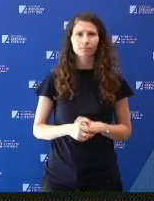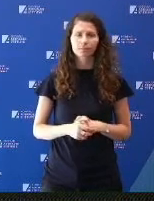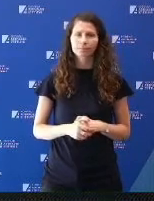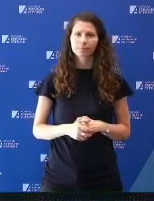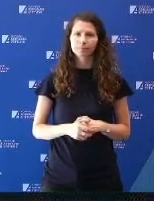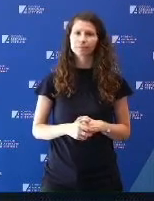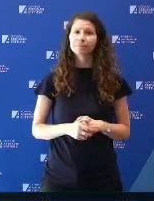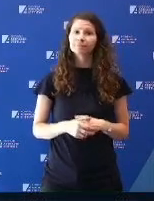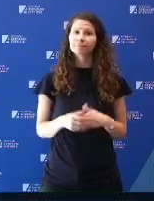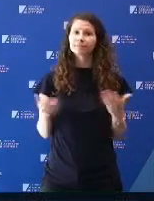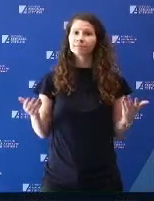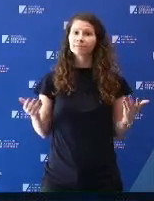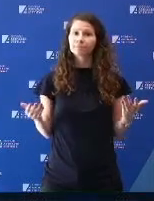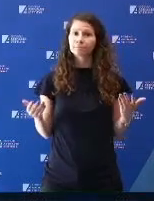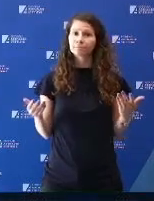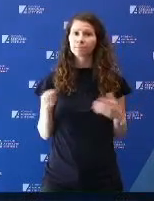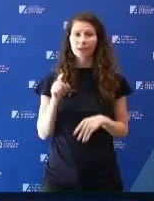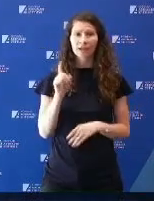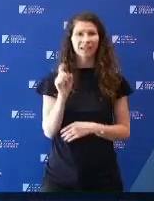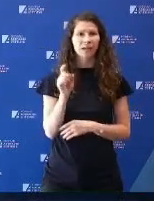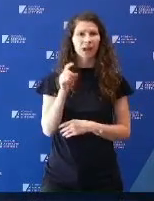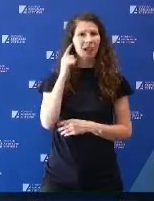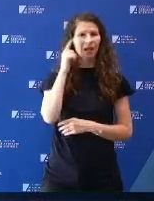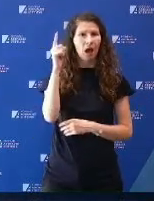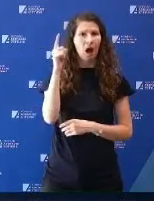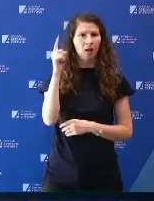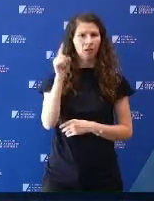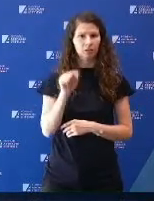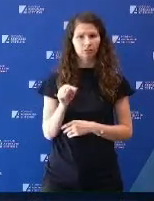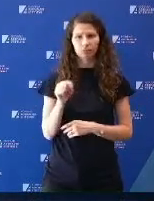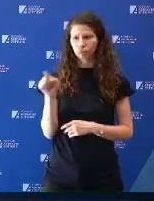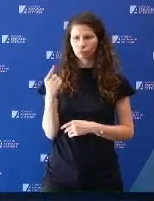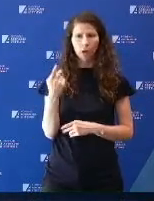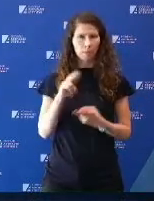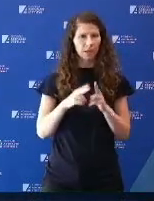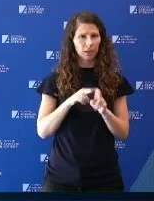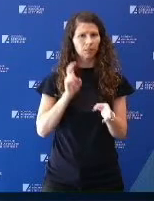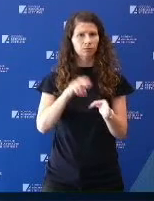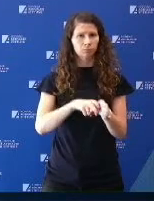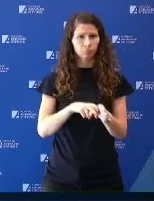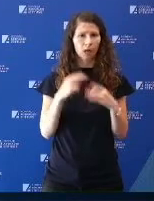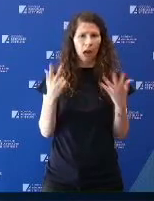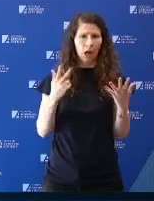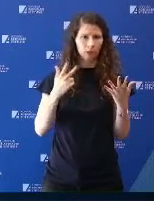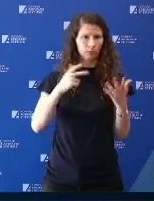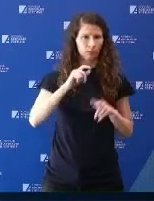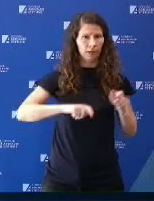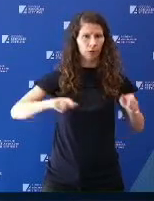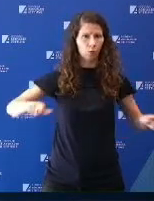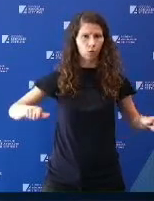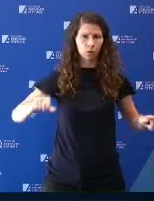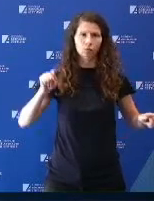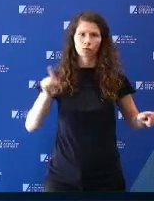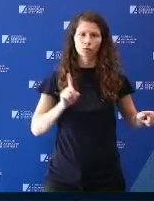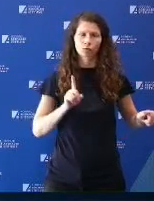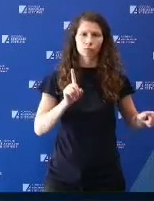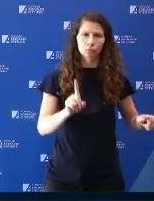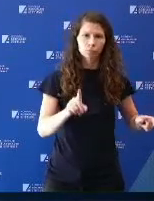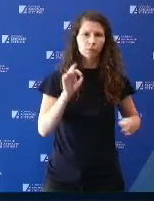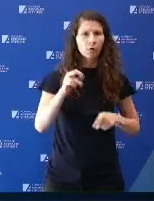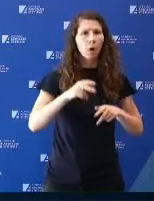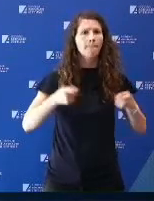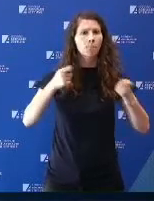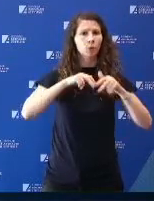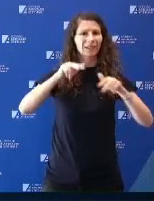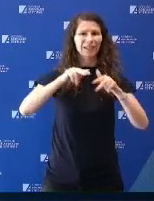der Mitglieder im Digitalrat von 8 Mitgliedern und einer Geschäftsführerin, die ihre Expertise der Bundesregierung zur Verfügung